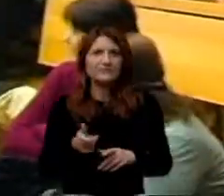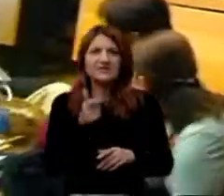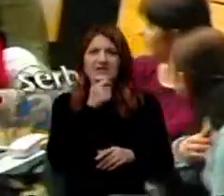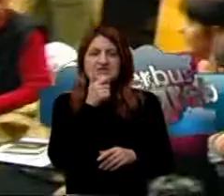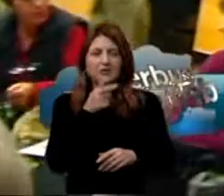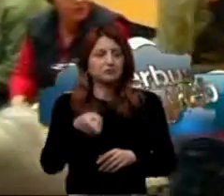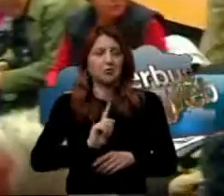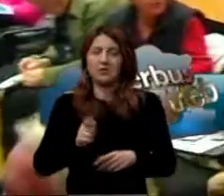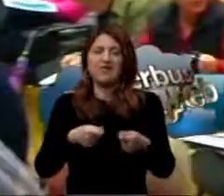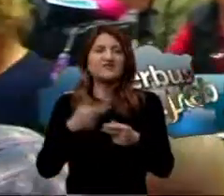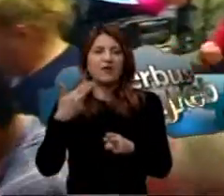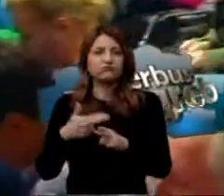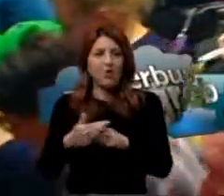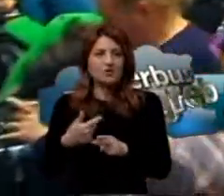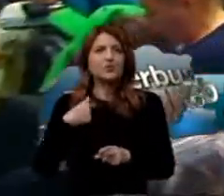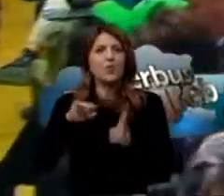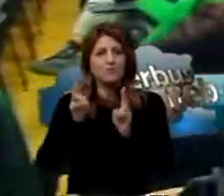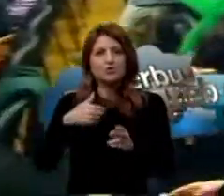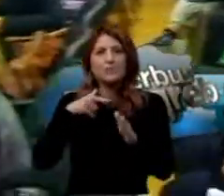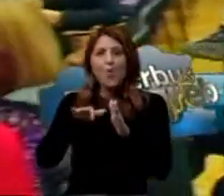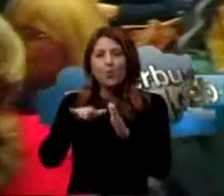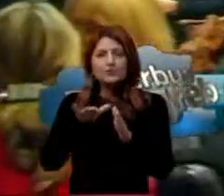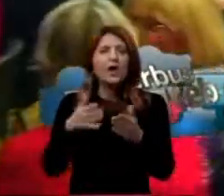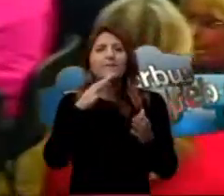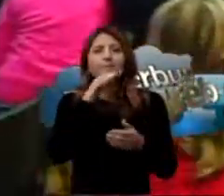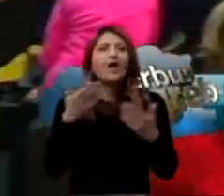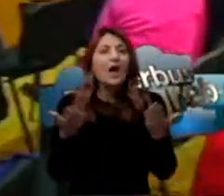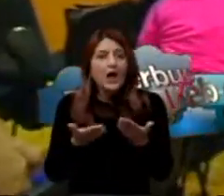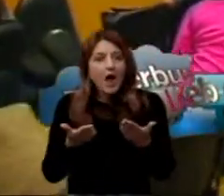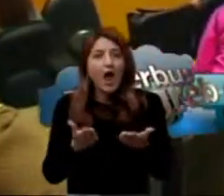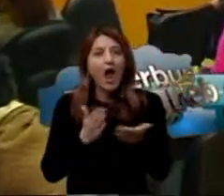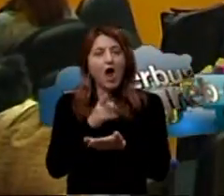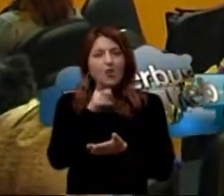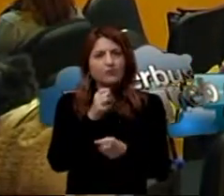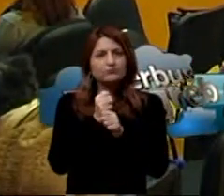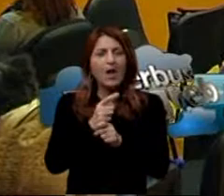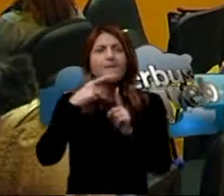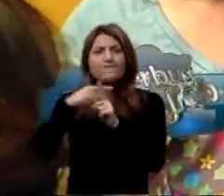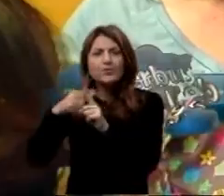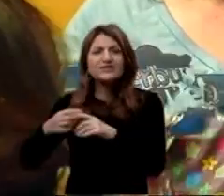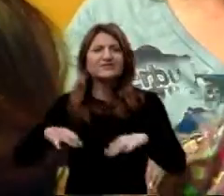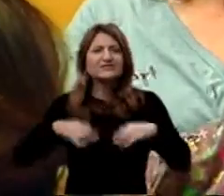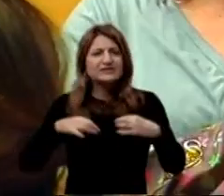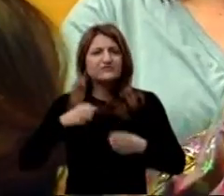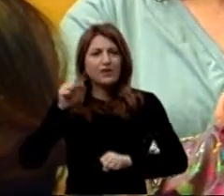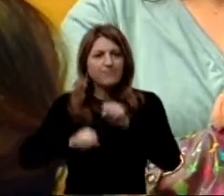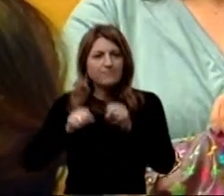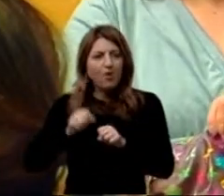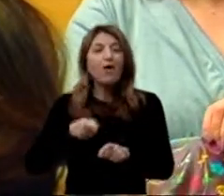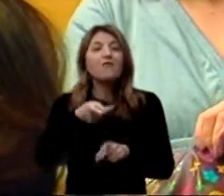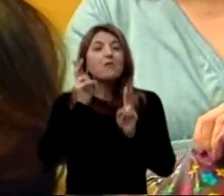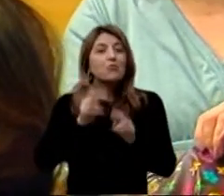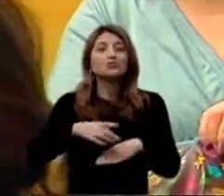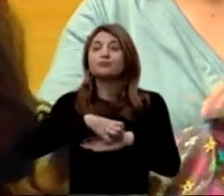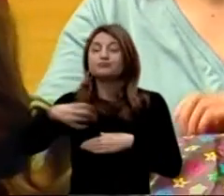Starost nije bolest i na nju možemo utjecati. Pitate se kako? Ako se pridržavate pozitivnog zdravstvenog ponašanja, možete doživjeti čak